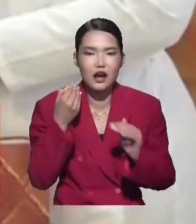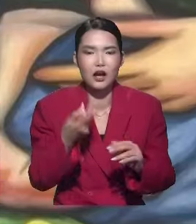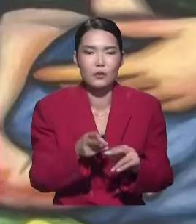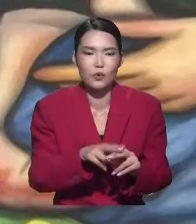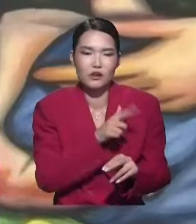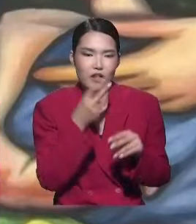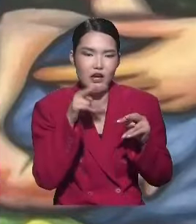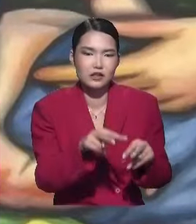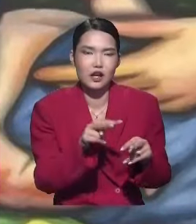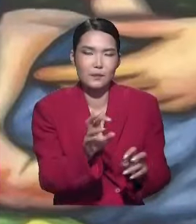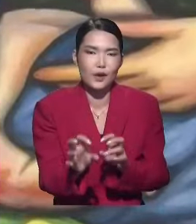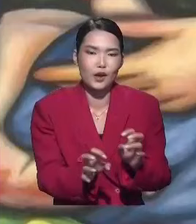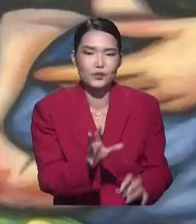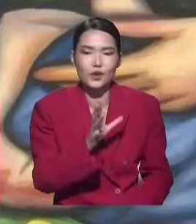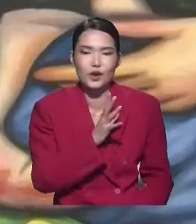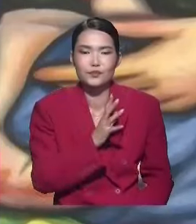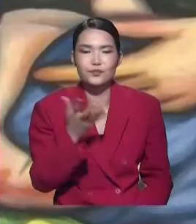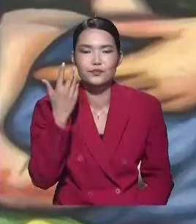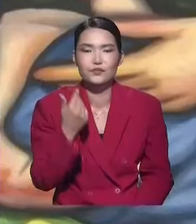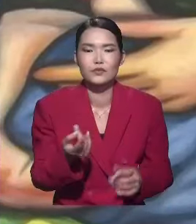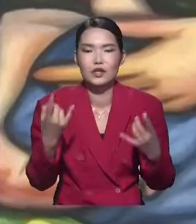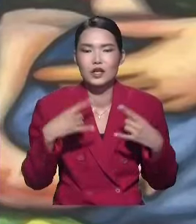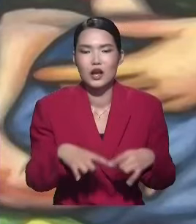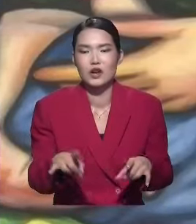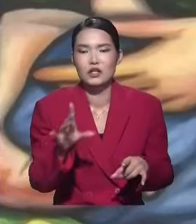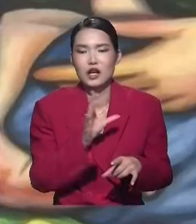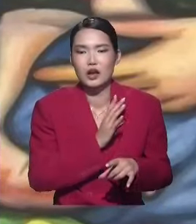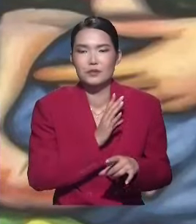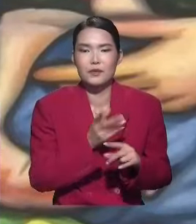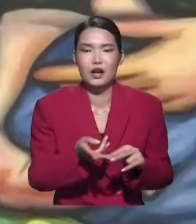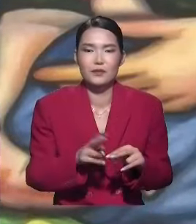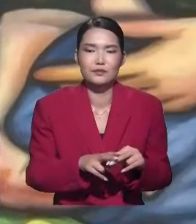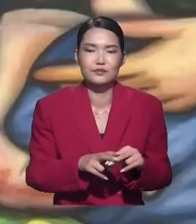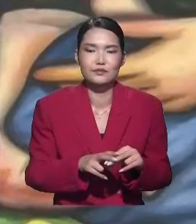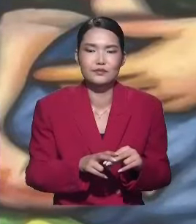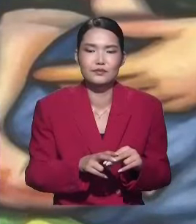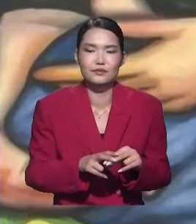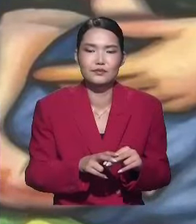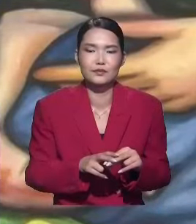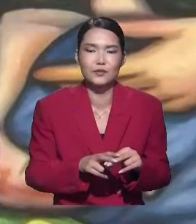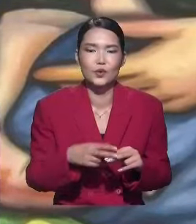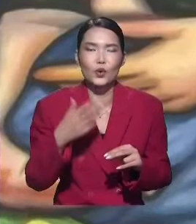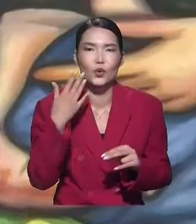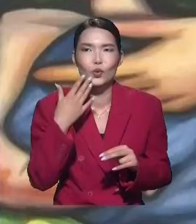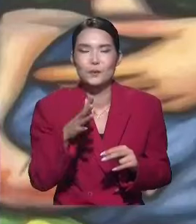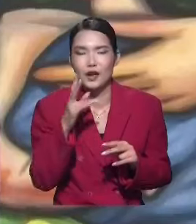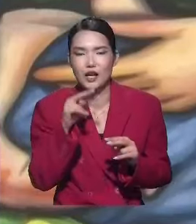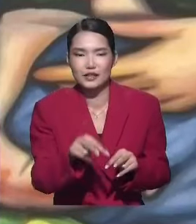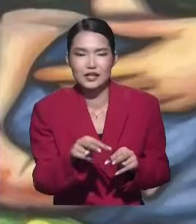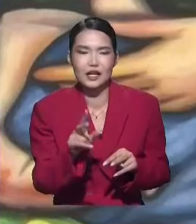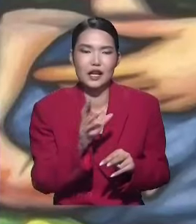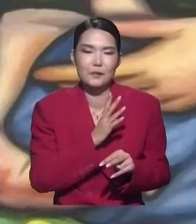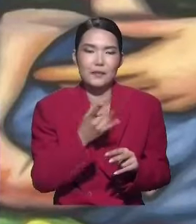врачей. Девочки появились на свет путем кесарево сечения. Все дети